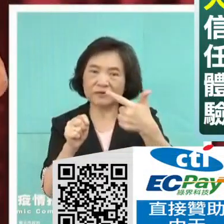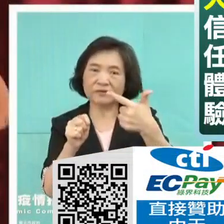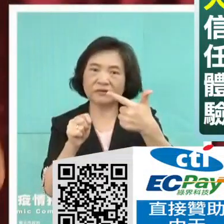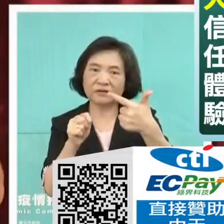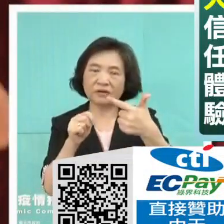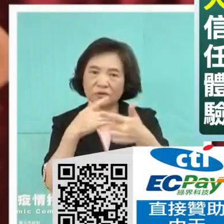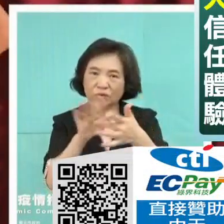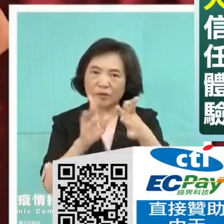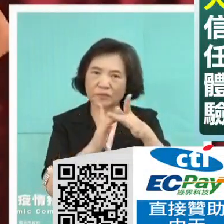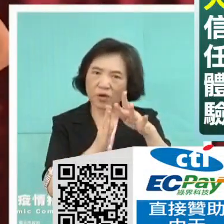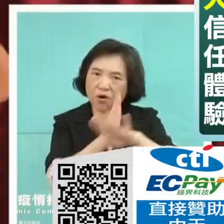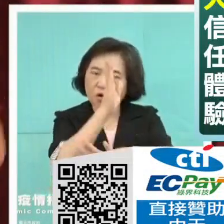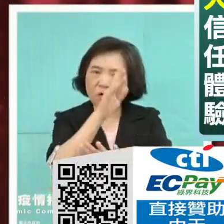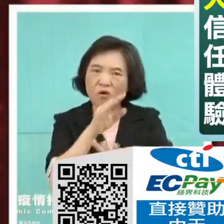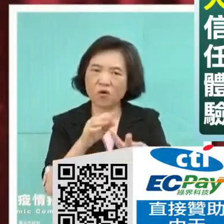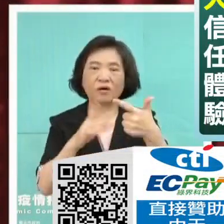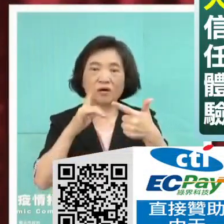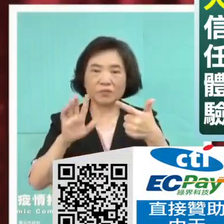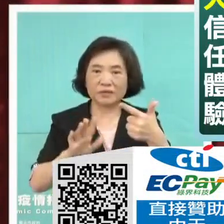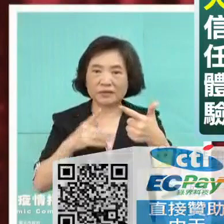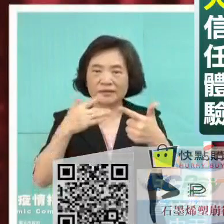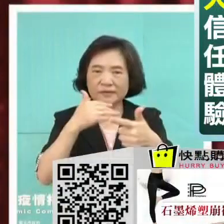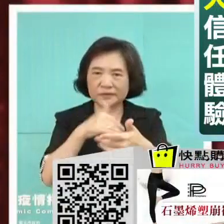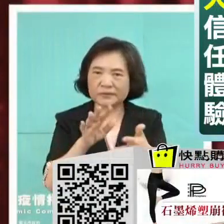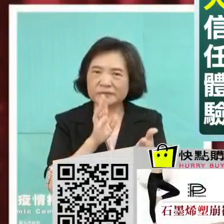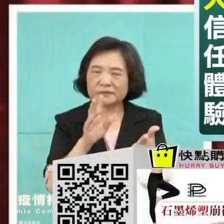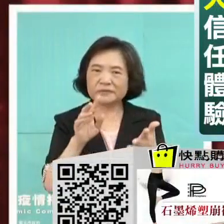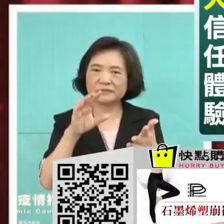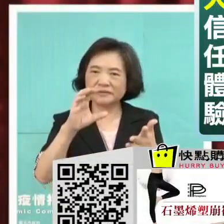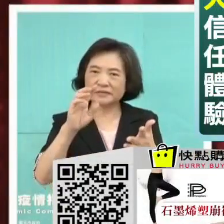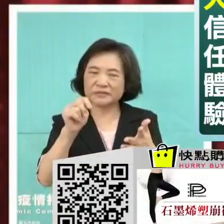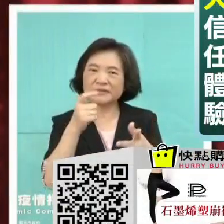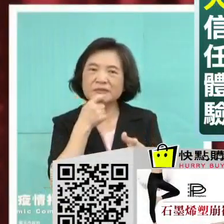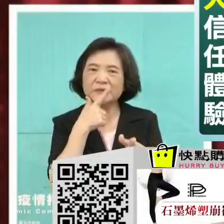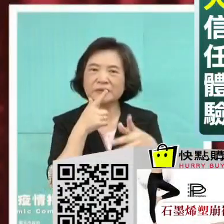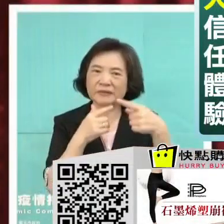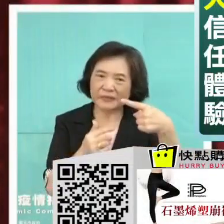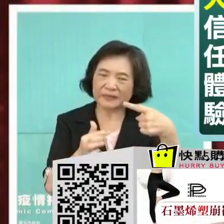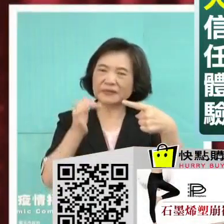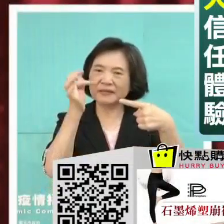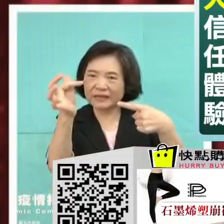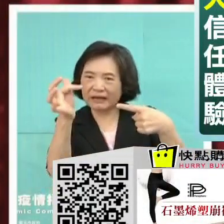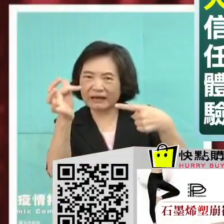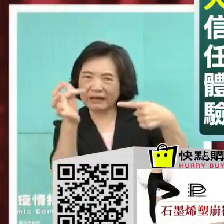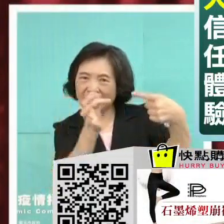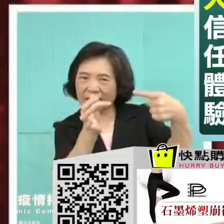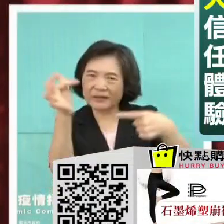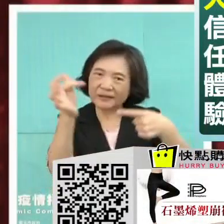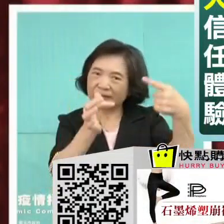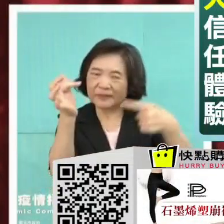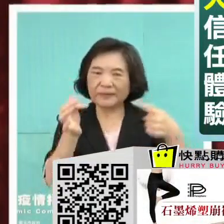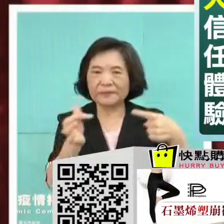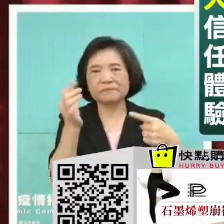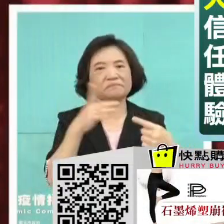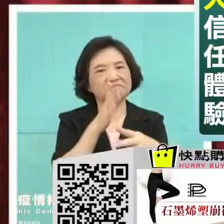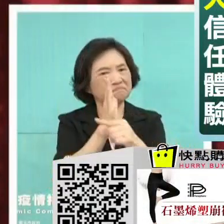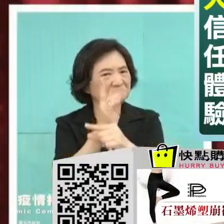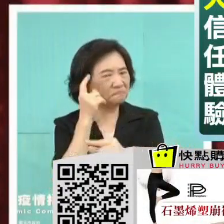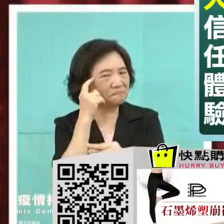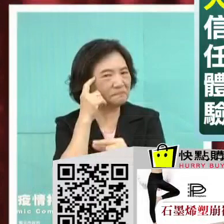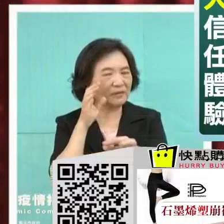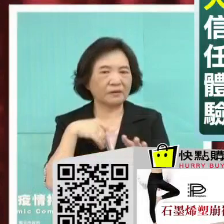个蛮高的 CT 值，也就是说介于这个阴性和阳性之间啊，那不过呢我们还是把他